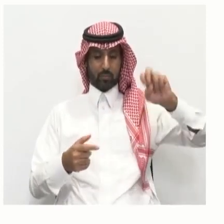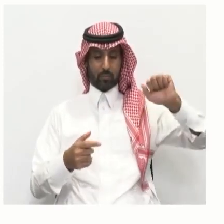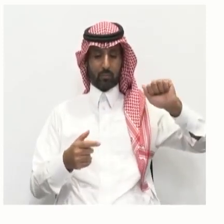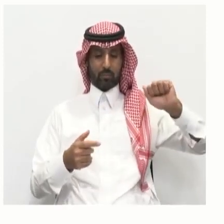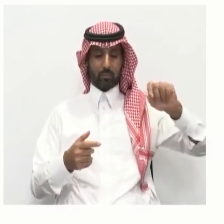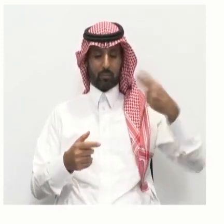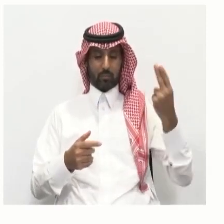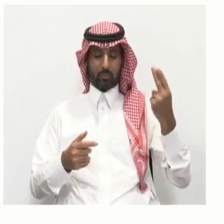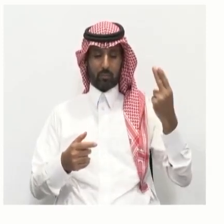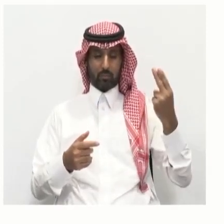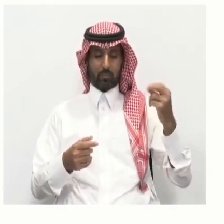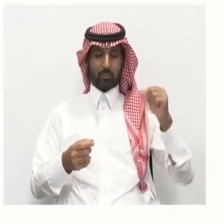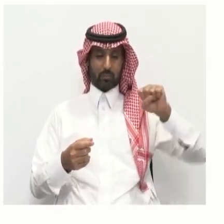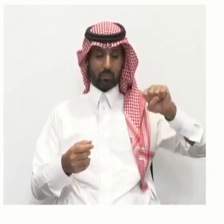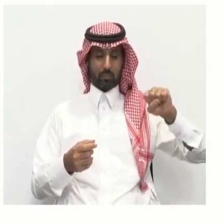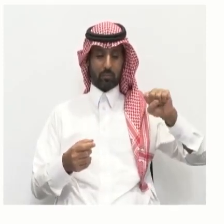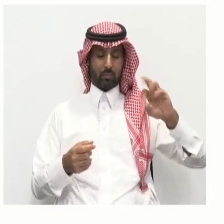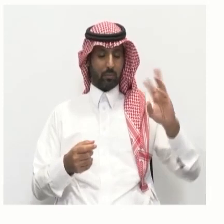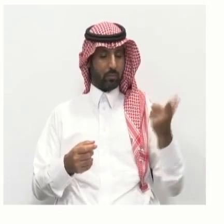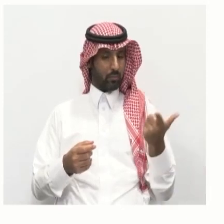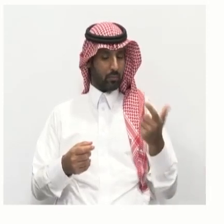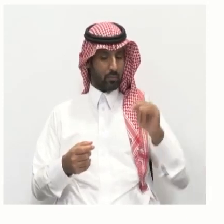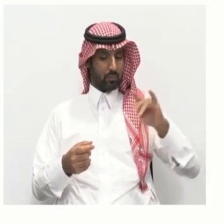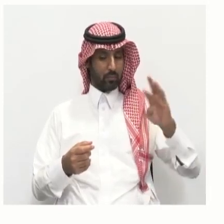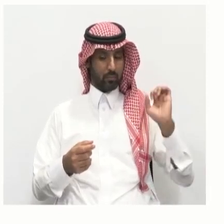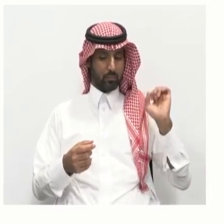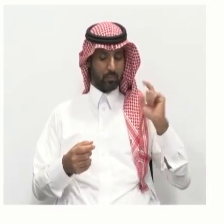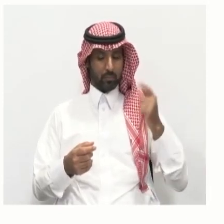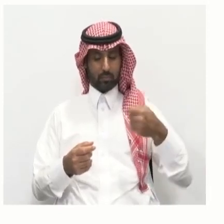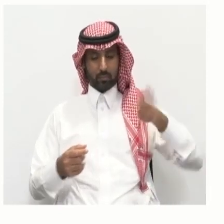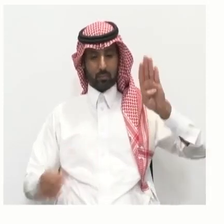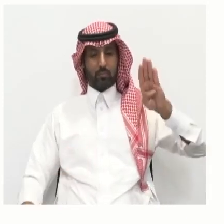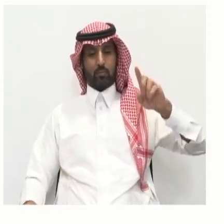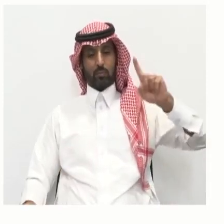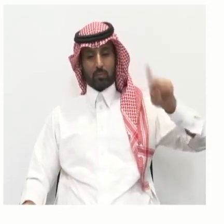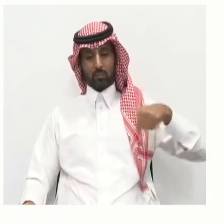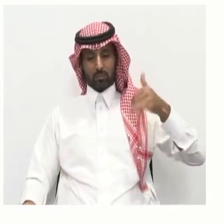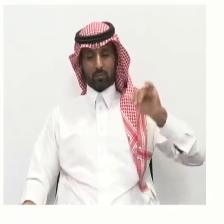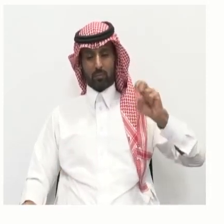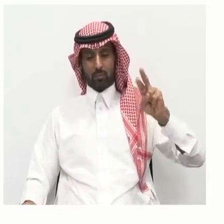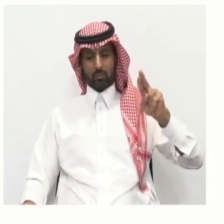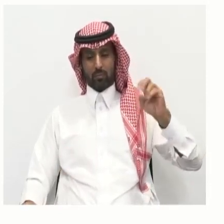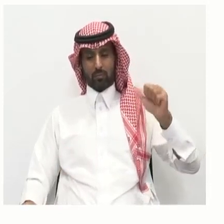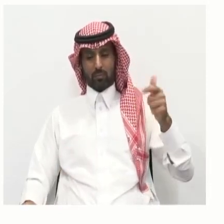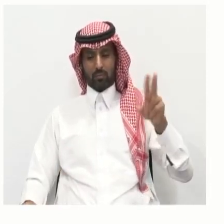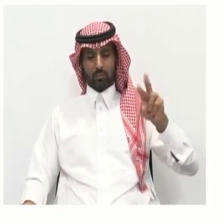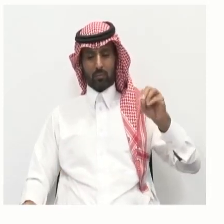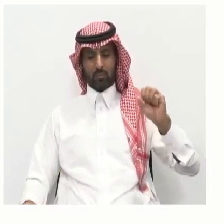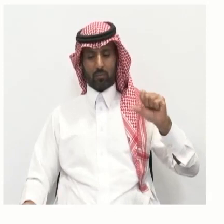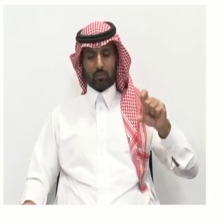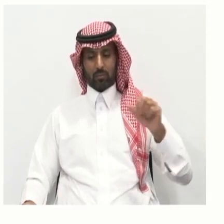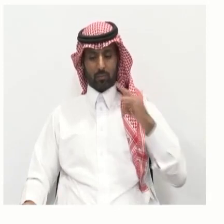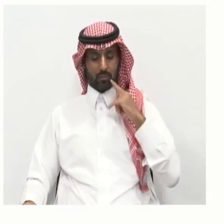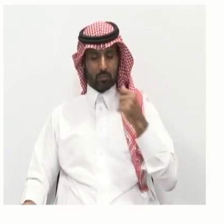ان اي 2 اس هذه صيغه مين صيغه كبريتيد الصوديوم الكبريت